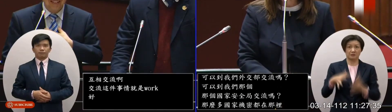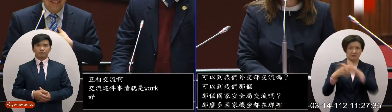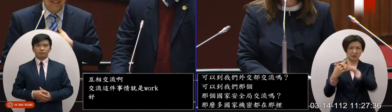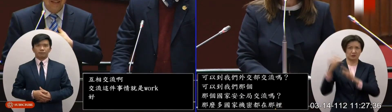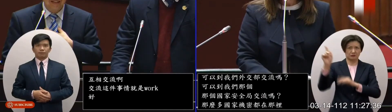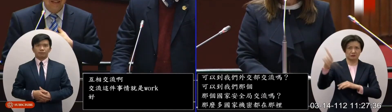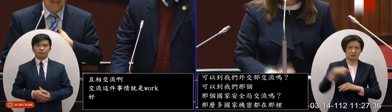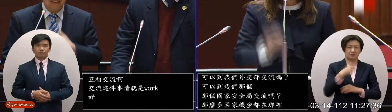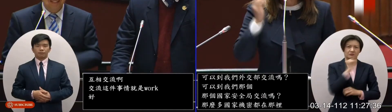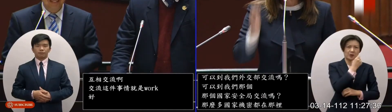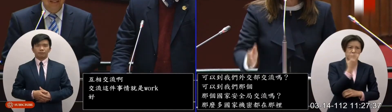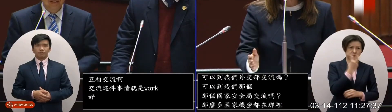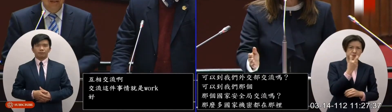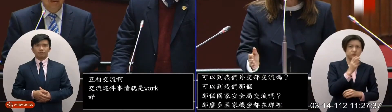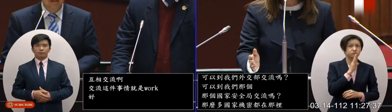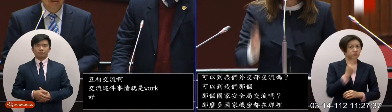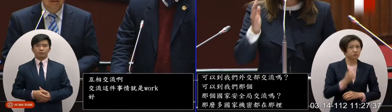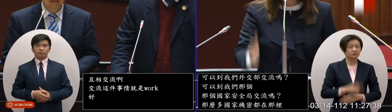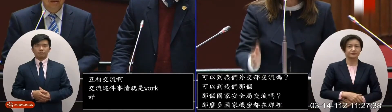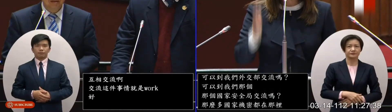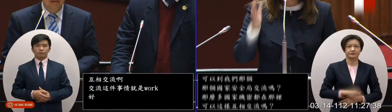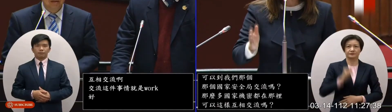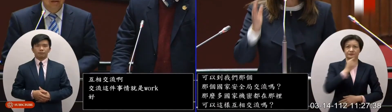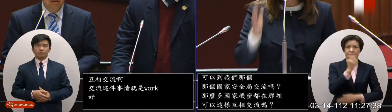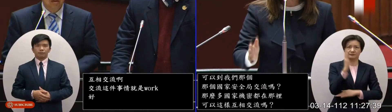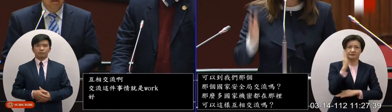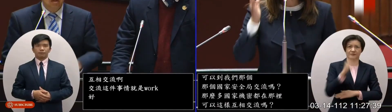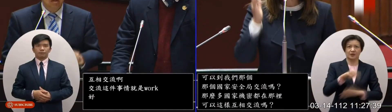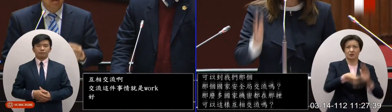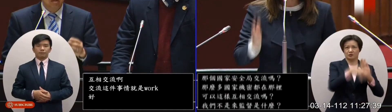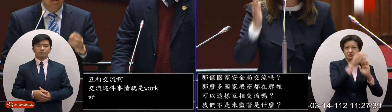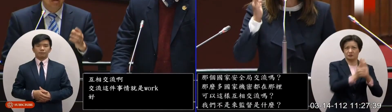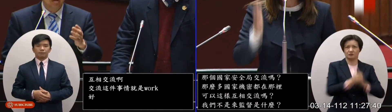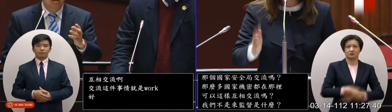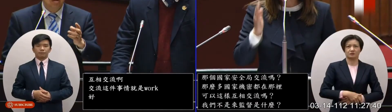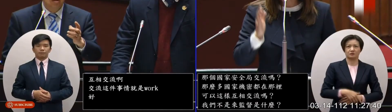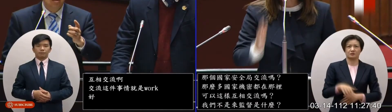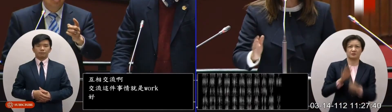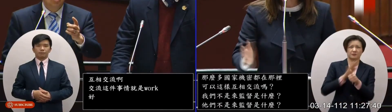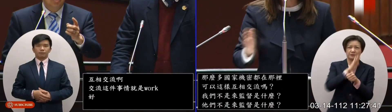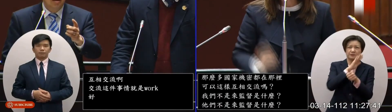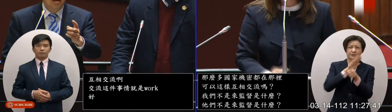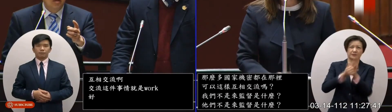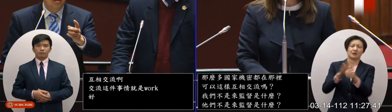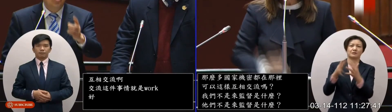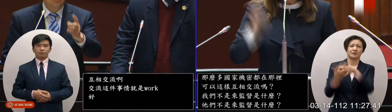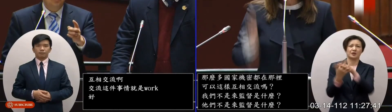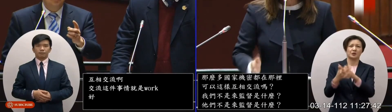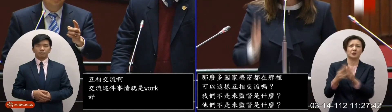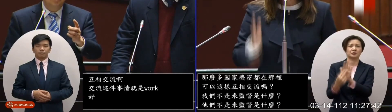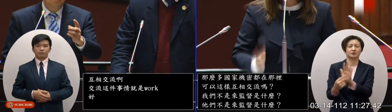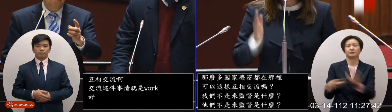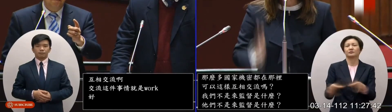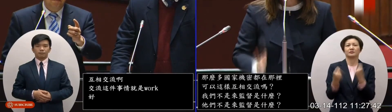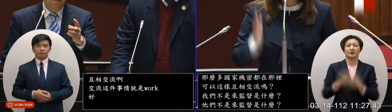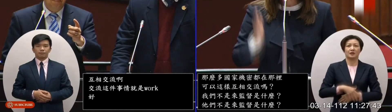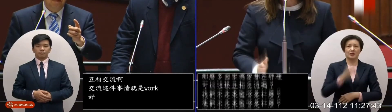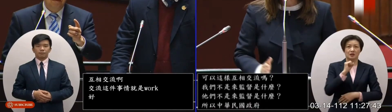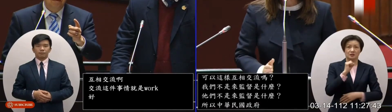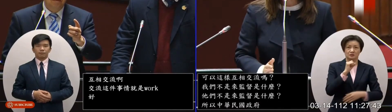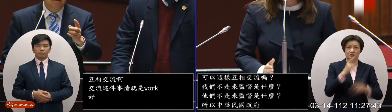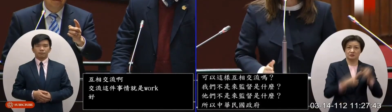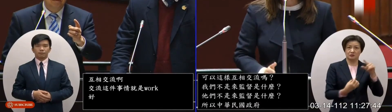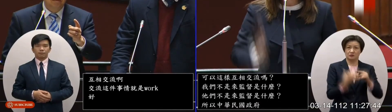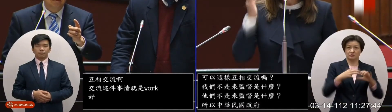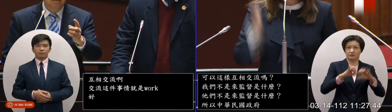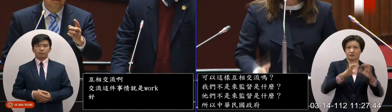是什么？所以中华民国政府院长，你们不要在这里再帮美国擦脂抹粉。中华民国的法律讲得